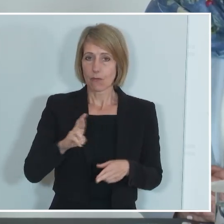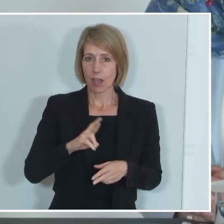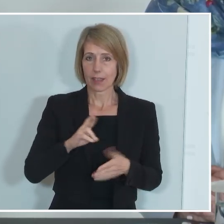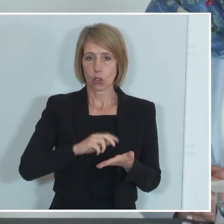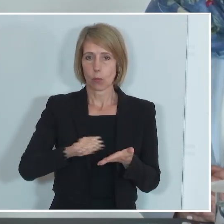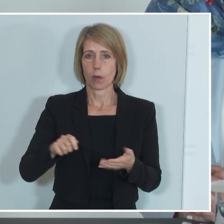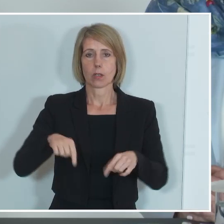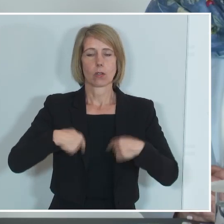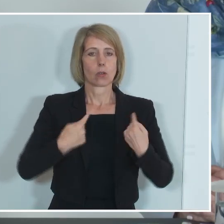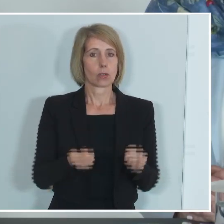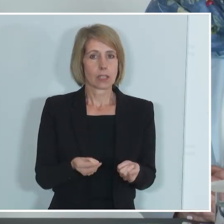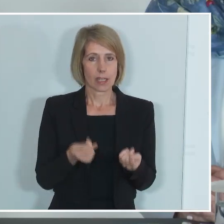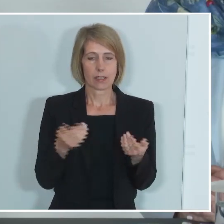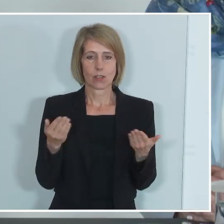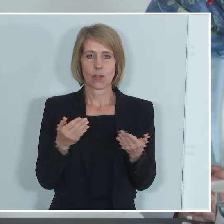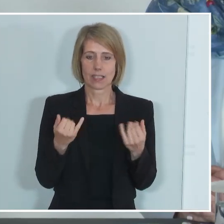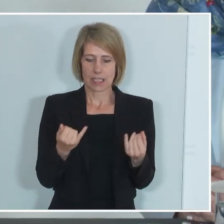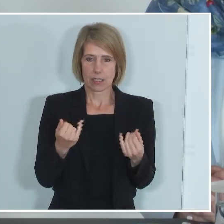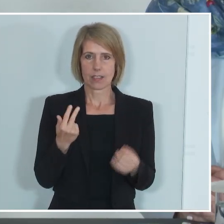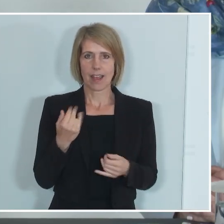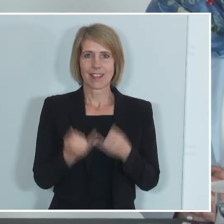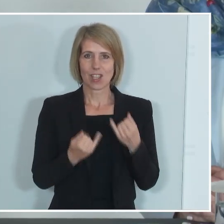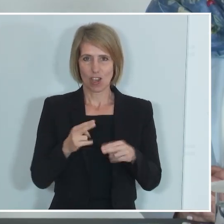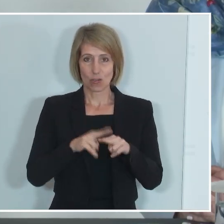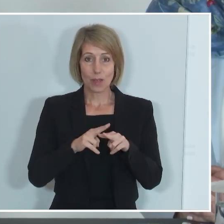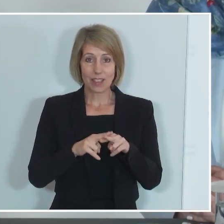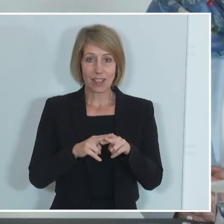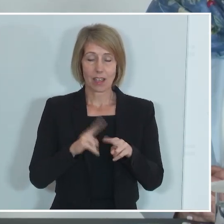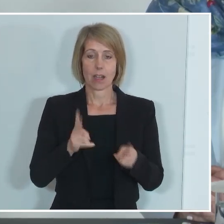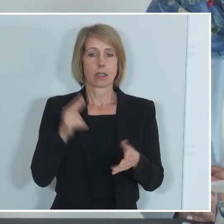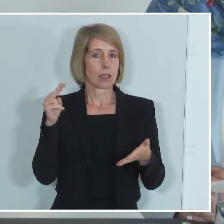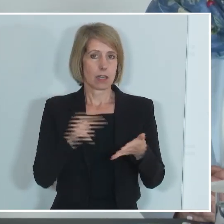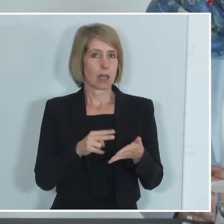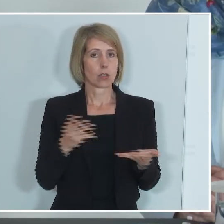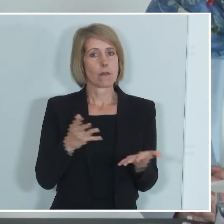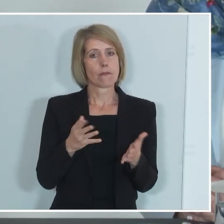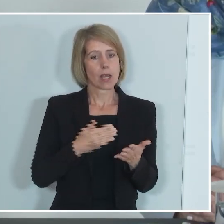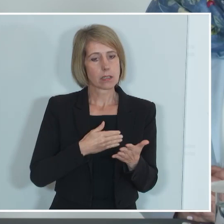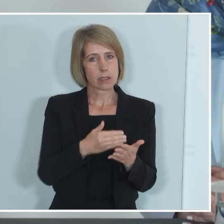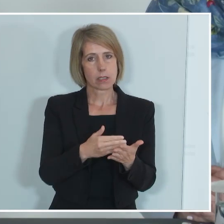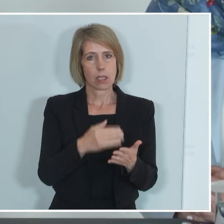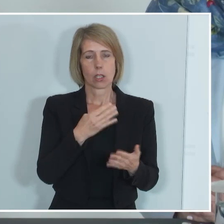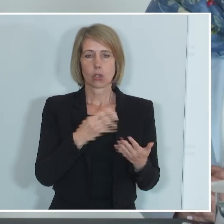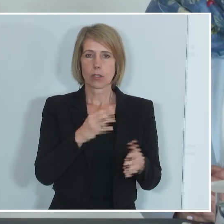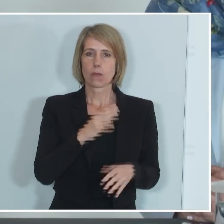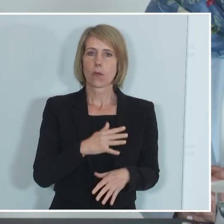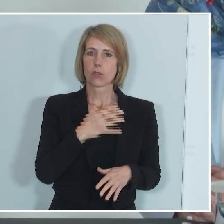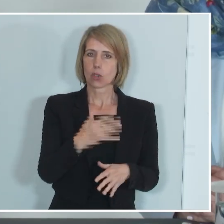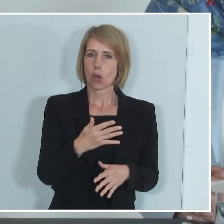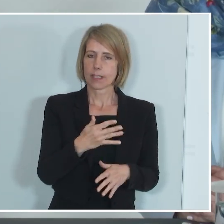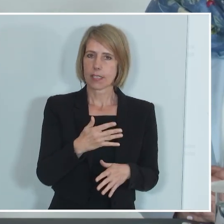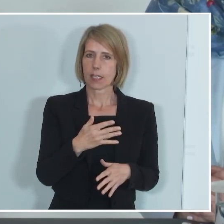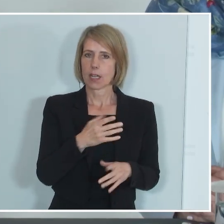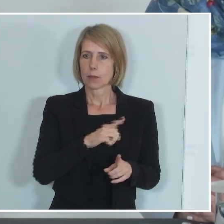und man kann sich jetzt natürlich 30 Jahre später in etwa anschauen, was denn der Beitritt 1995 an